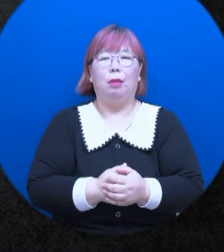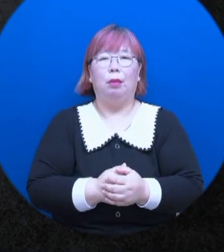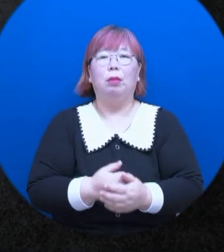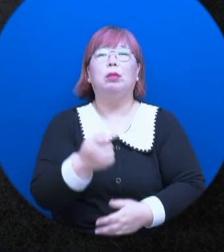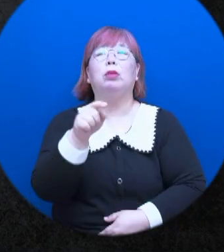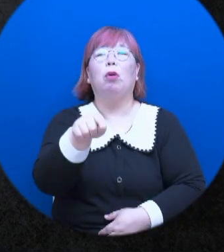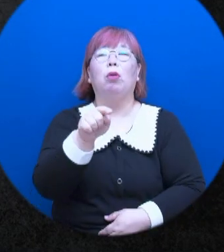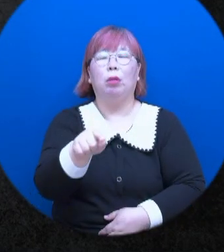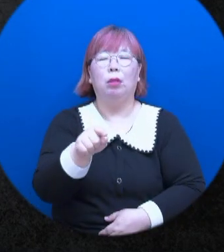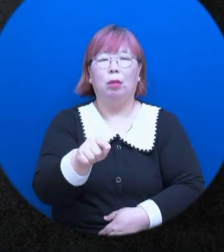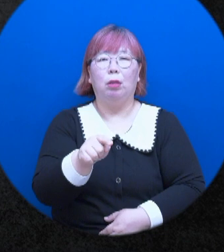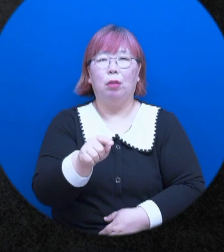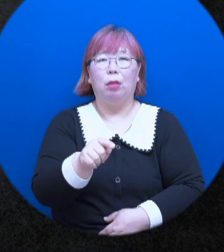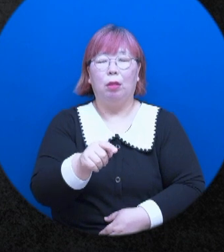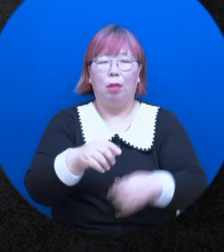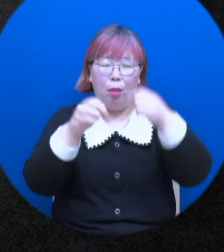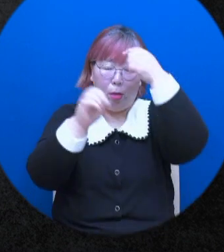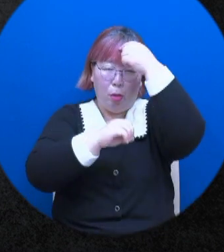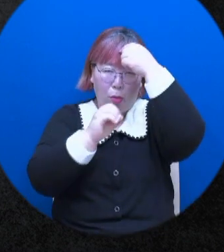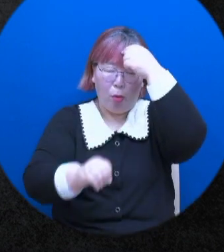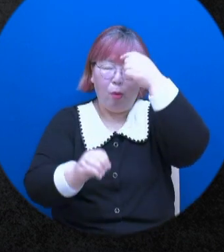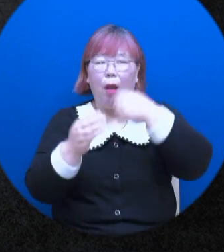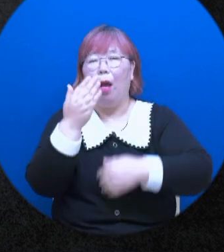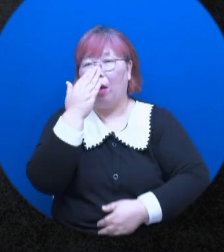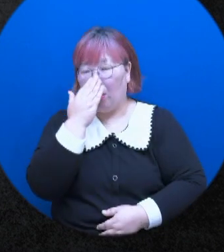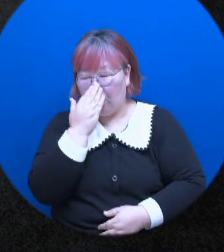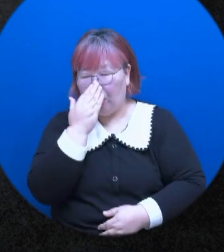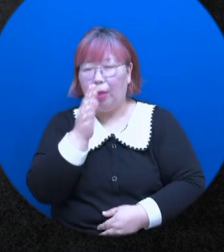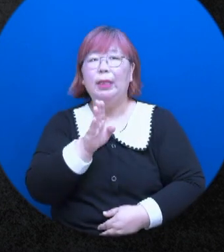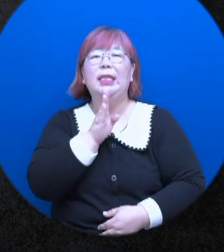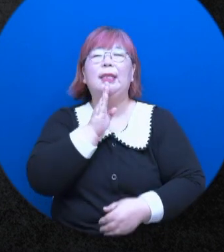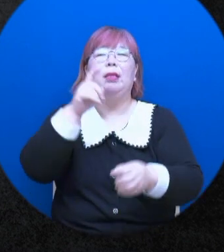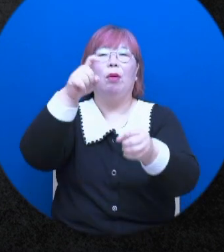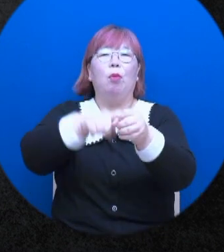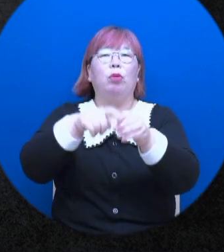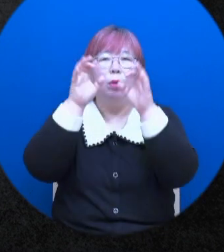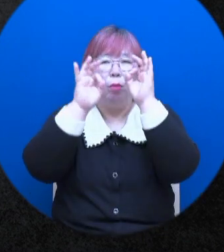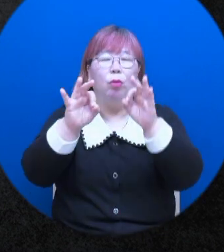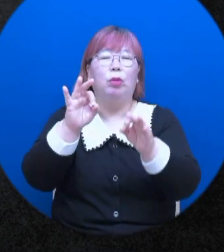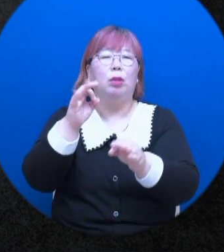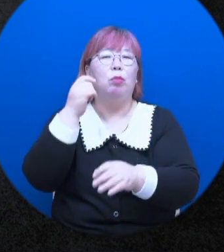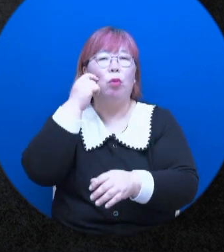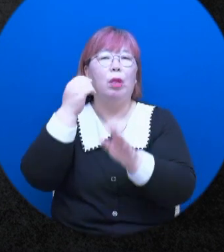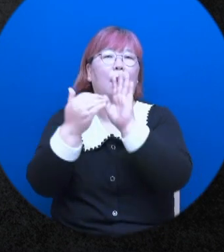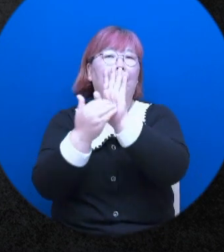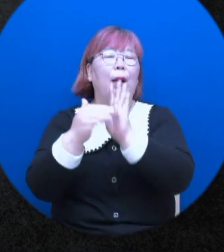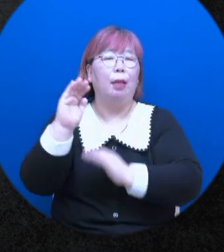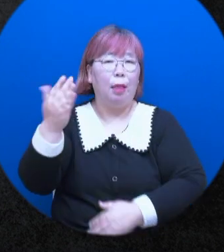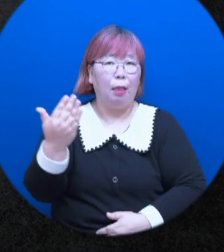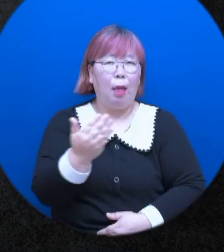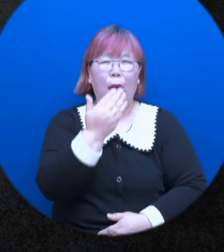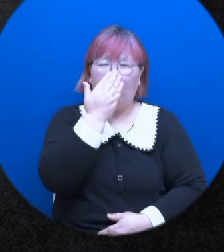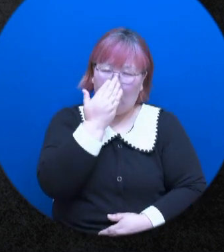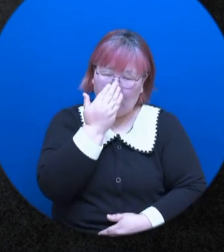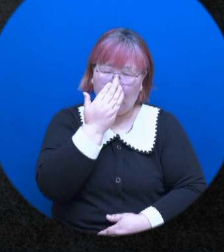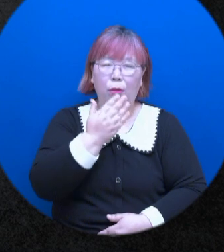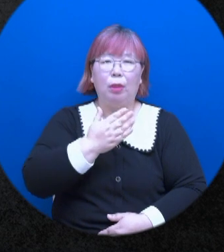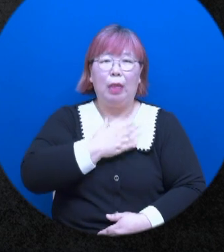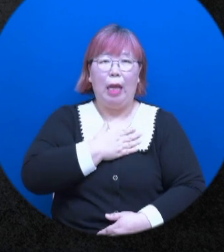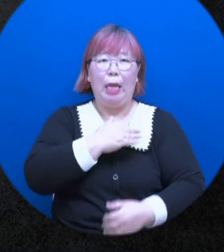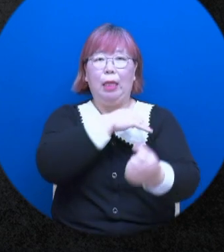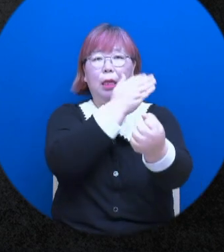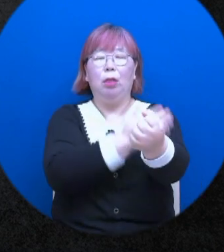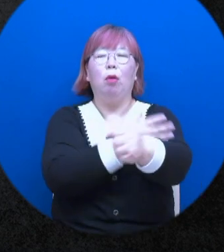너는 환자가 겸손의 진정한 목적을 보지 못하게 해야 한다. 겸손이란 자신의 능력과 성격에